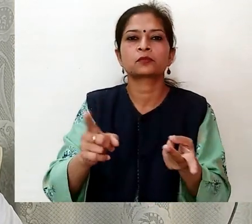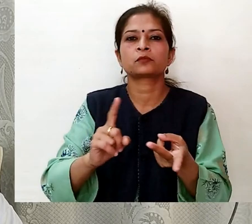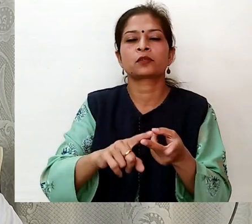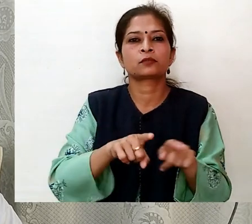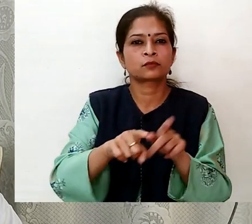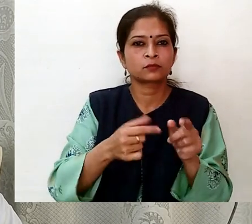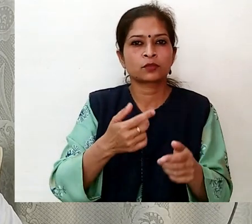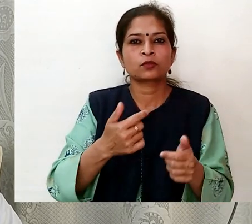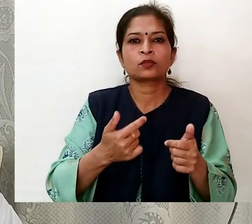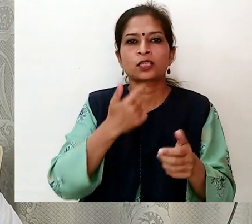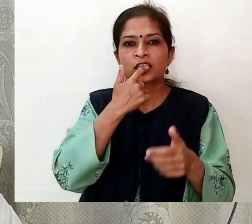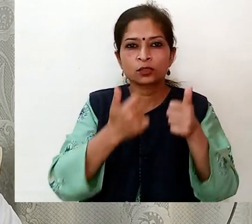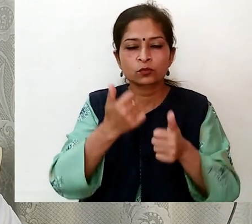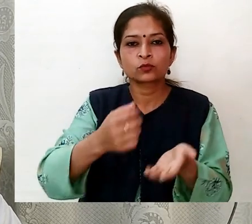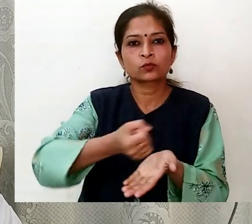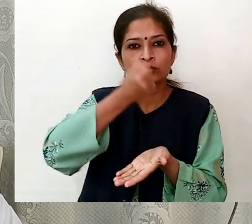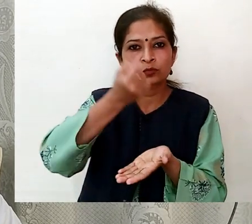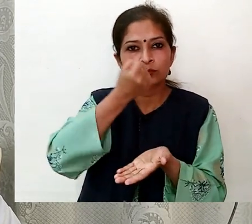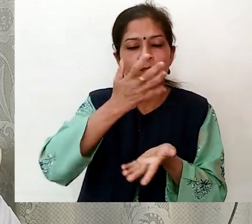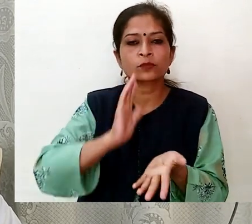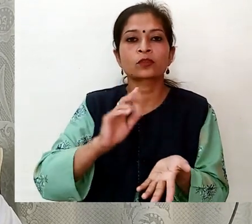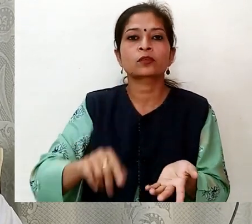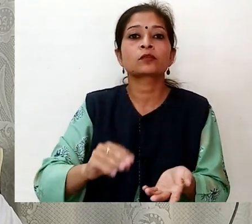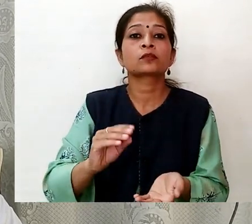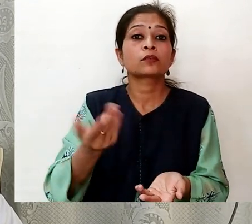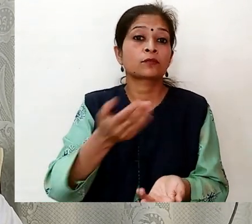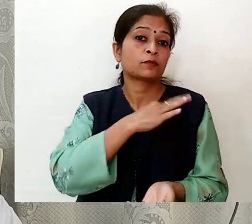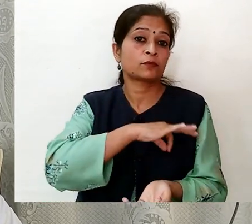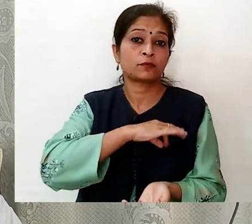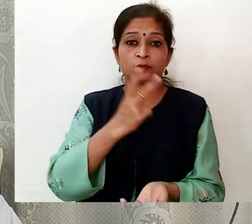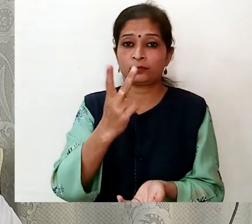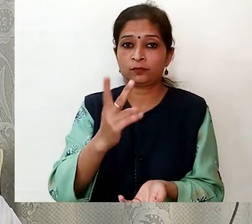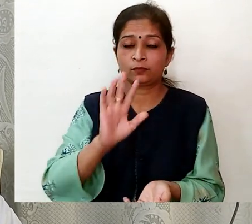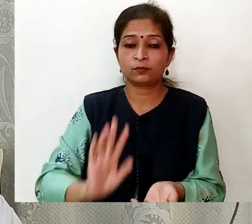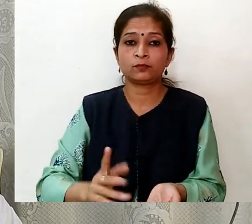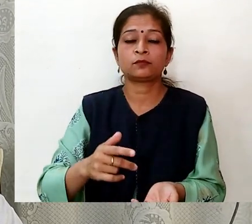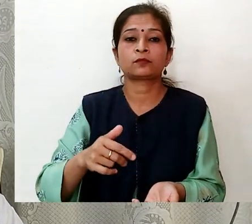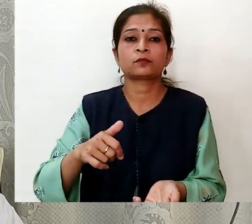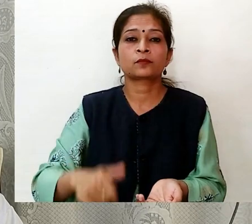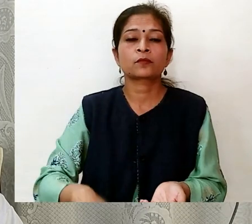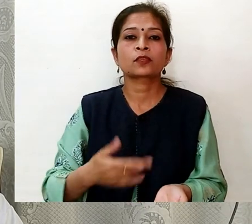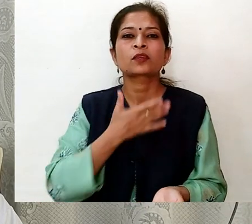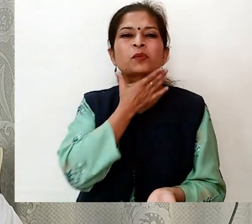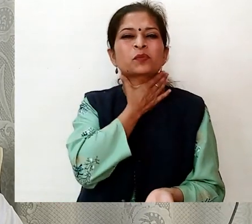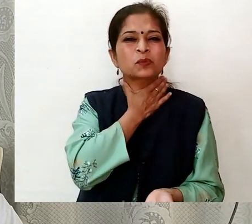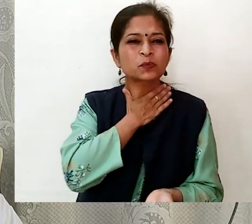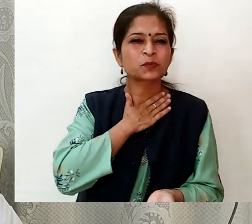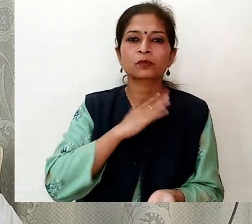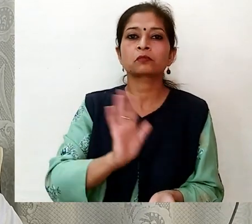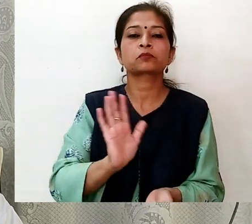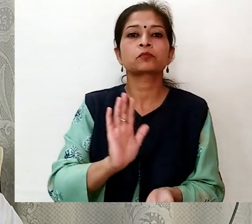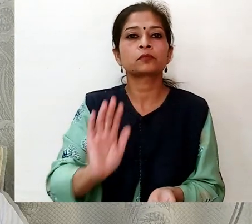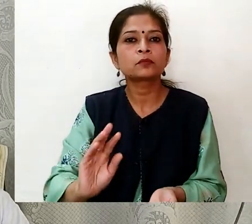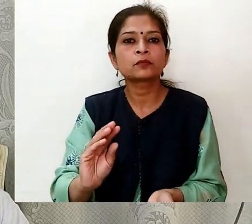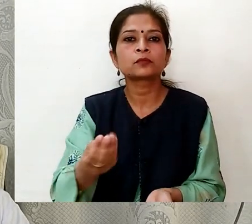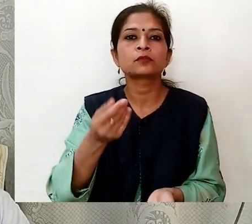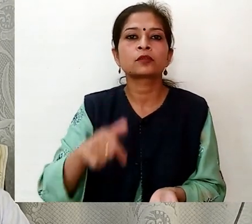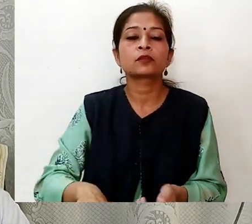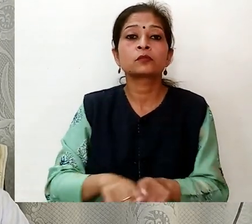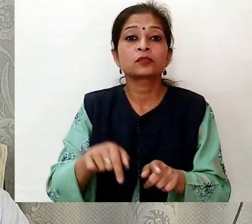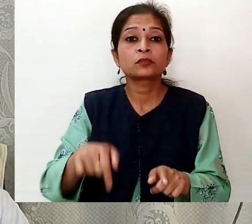पदार्थ जैसे कि गर्म दूध, सूप इत्यादि लेते रहें। इससे हमें 2 फायदे हैं। एक तो आपका गला सूखेगा नहीं।